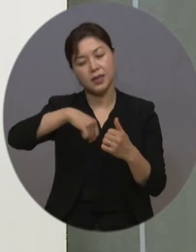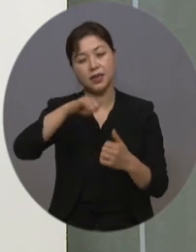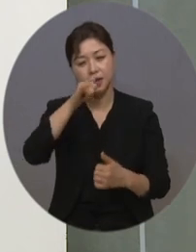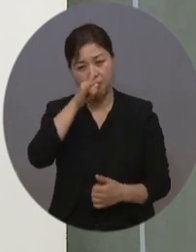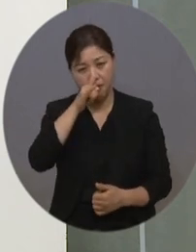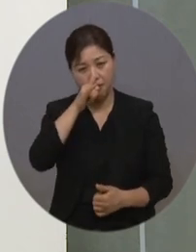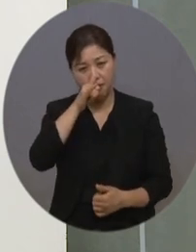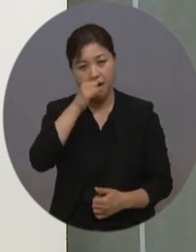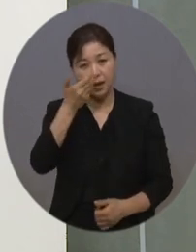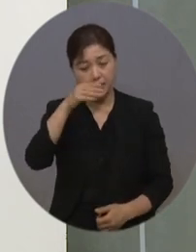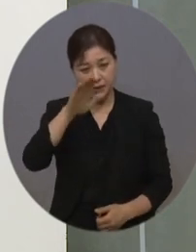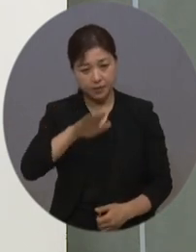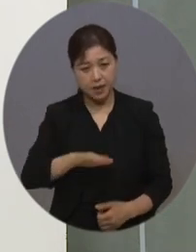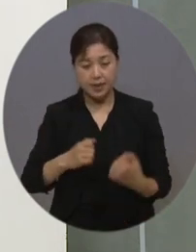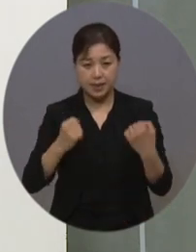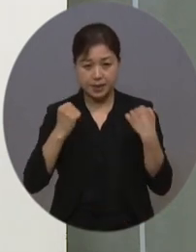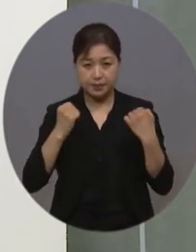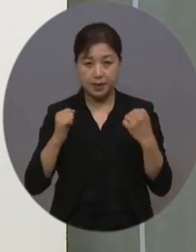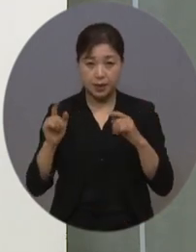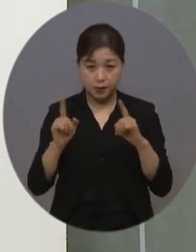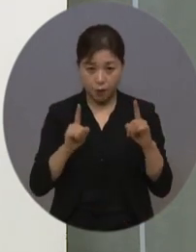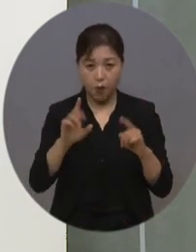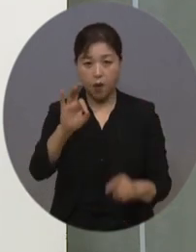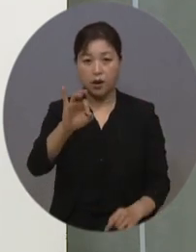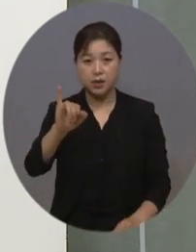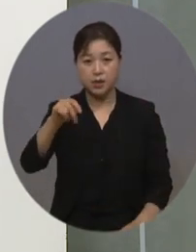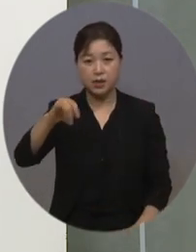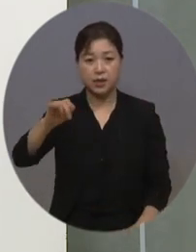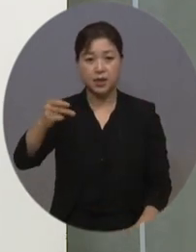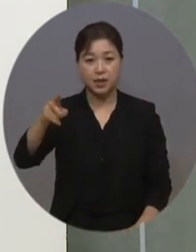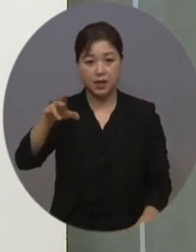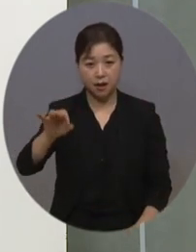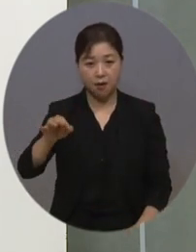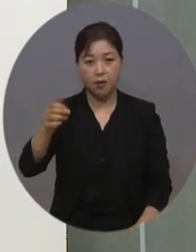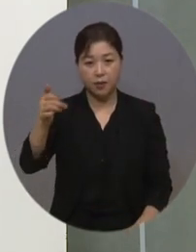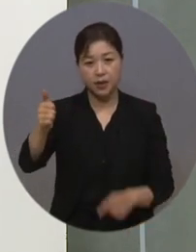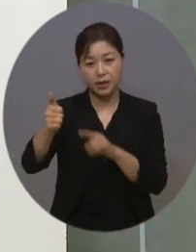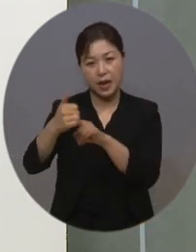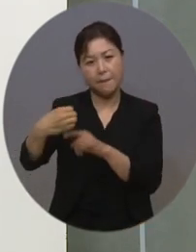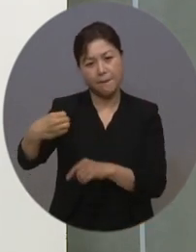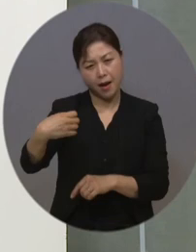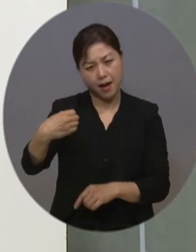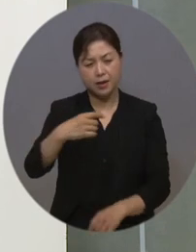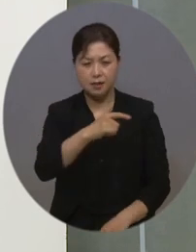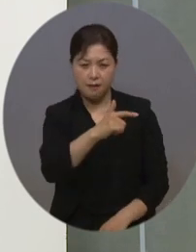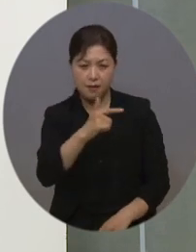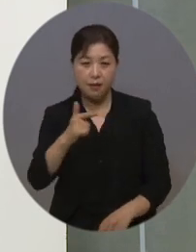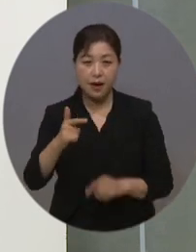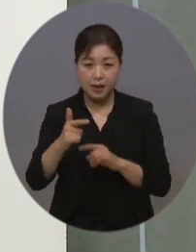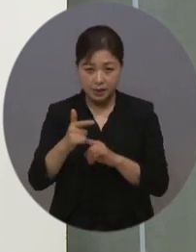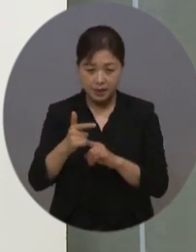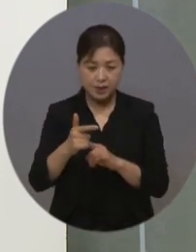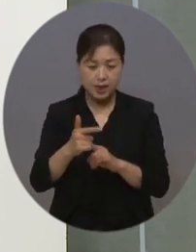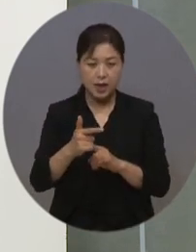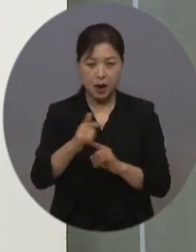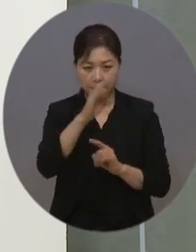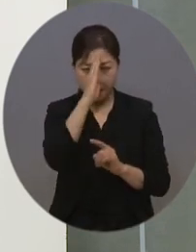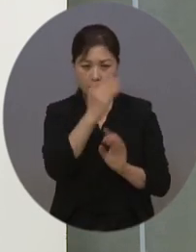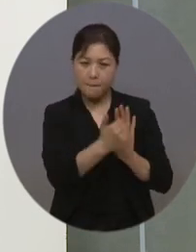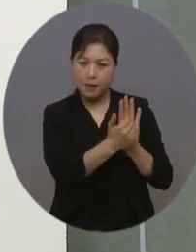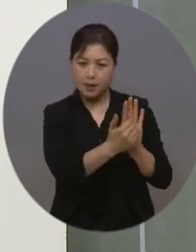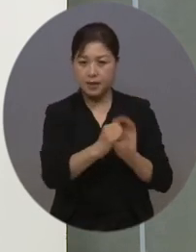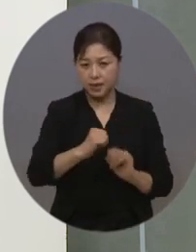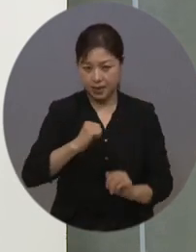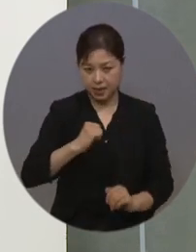용기를 내시고 오늘 이시영 박사님이 주신 여러 가지의 면역력의 비결 또